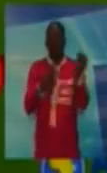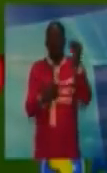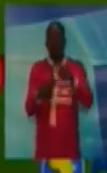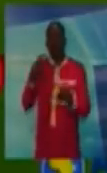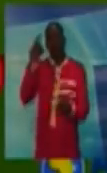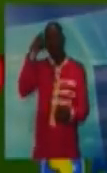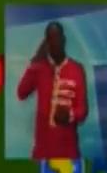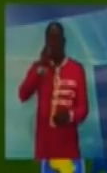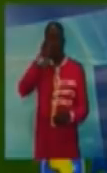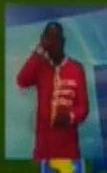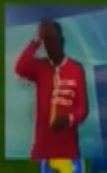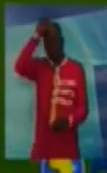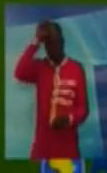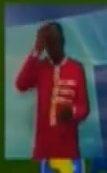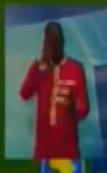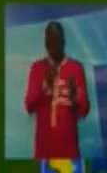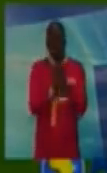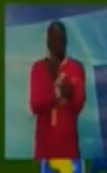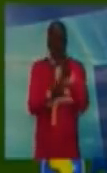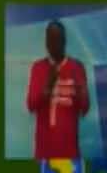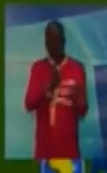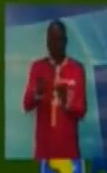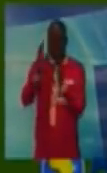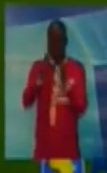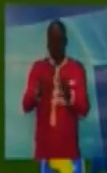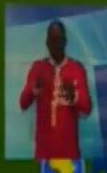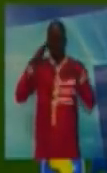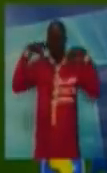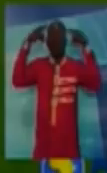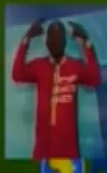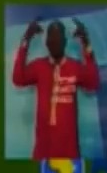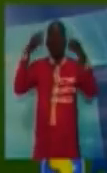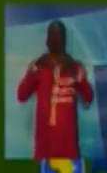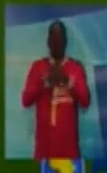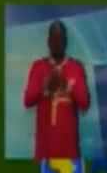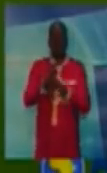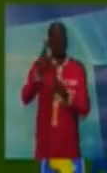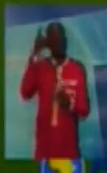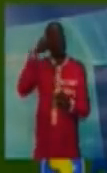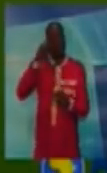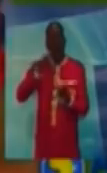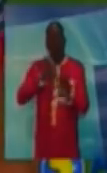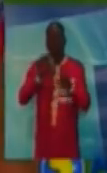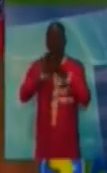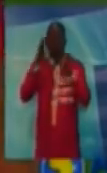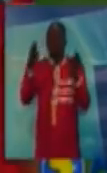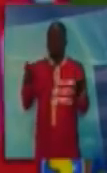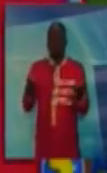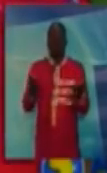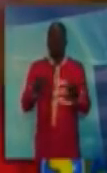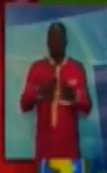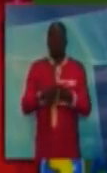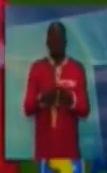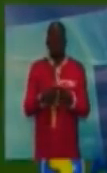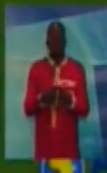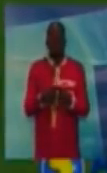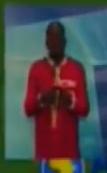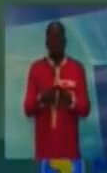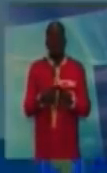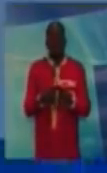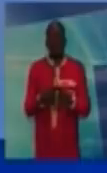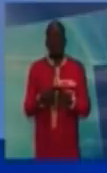l'Égypte. Le pays organisateur réussit ainsi son entrée en matière. Cérémonie d'ouverture très courte mais très